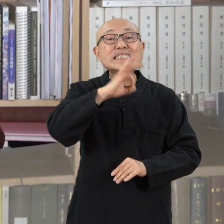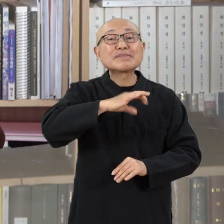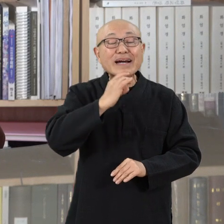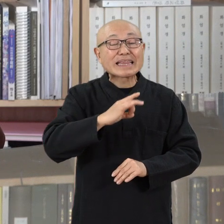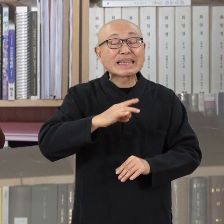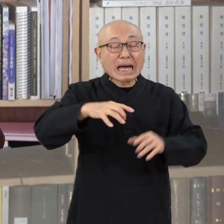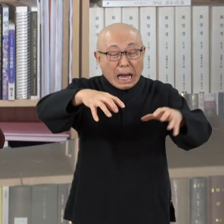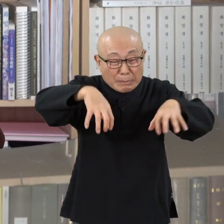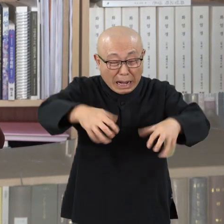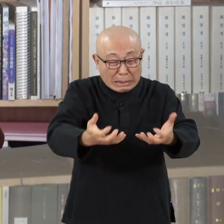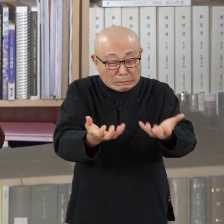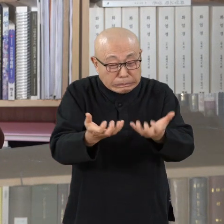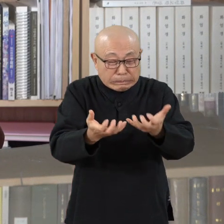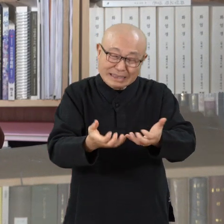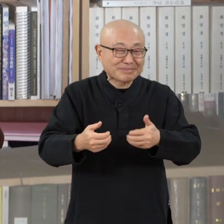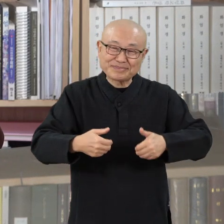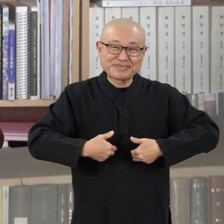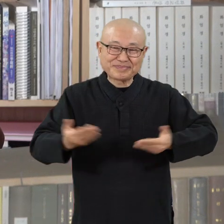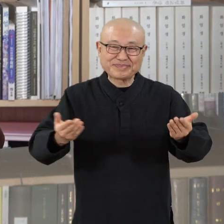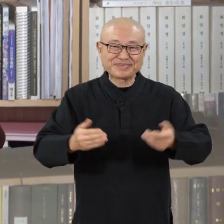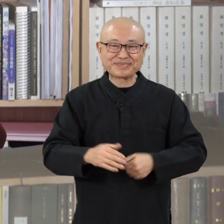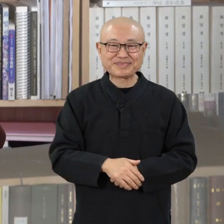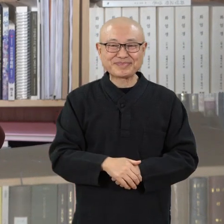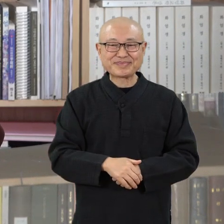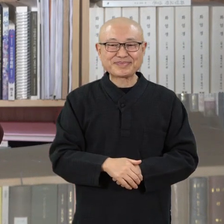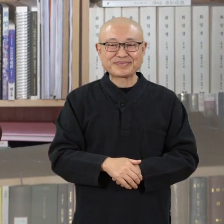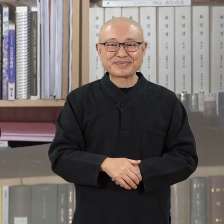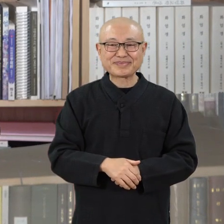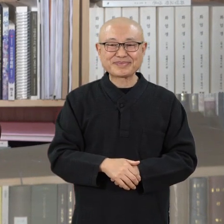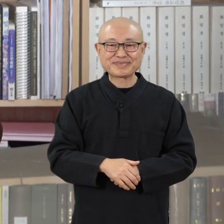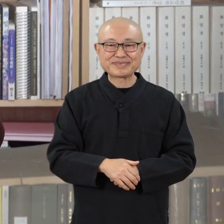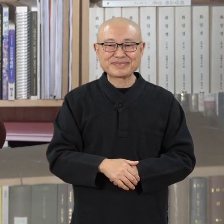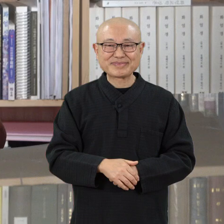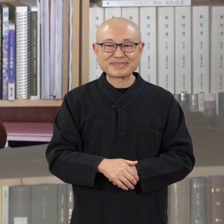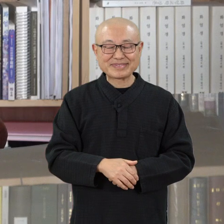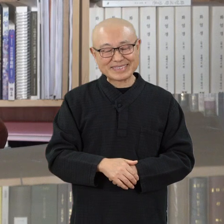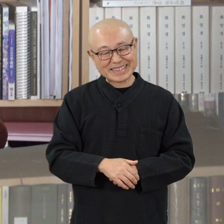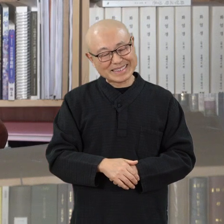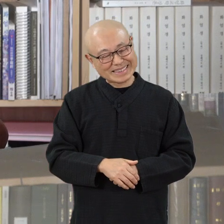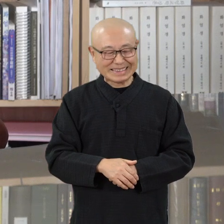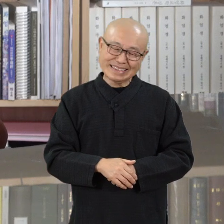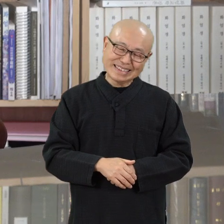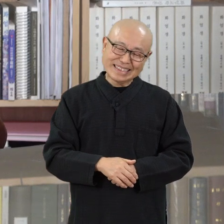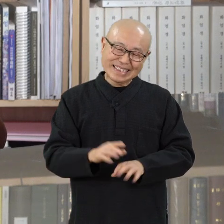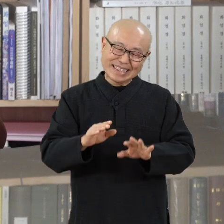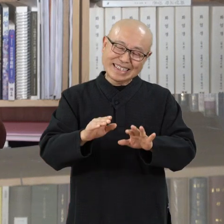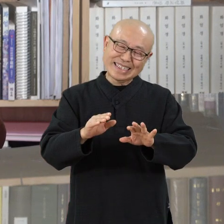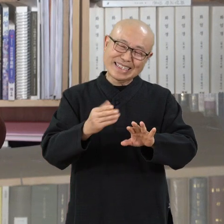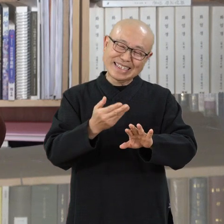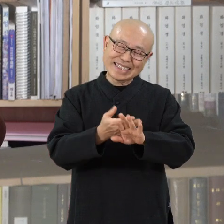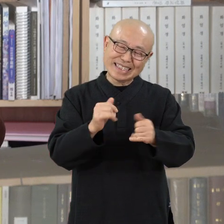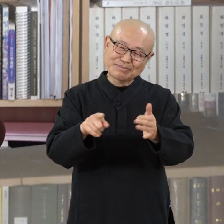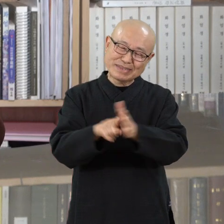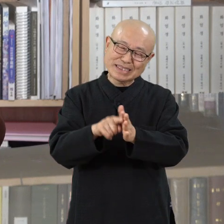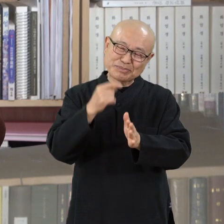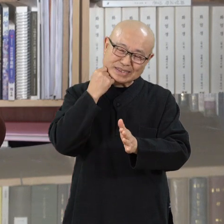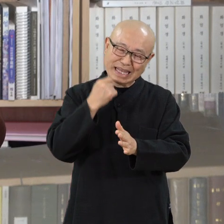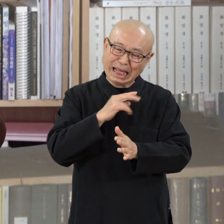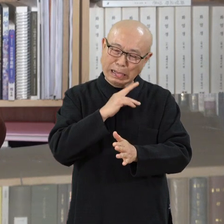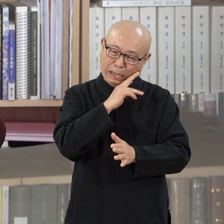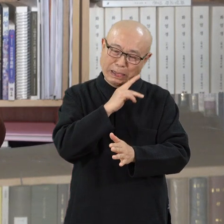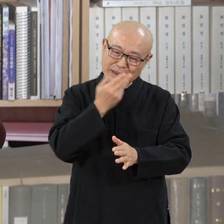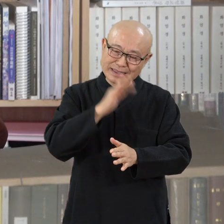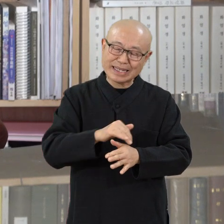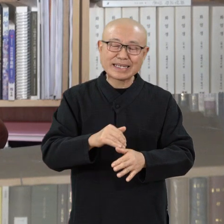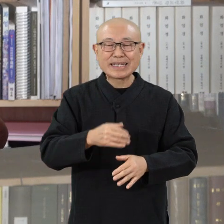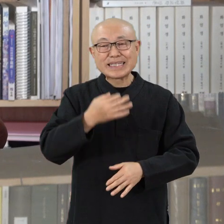거는 없다고 저는 봅니다. 이러면 이제 또 이제 스님 말이 어려워서 힘들어 하실 텐데 막 이익을